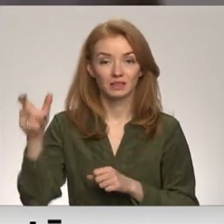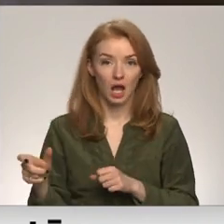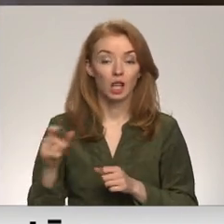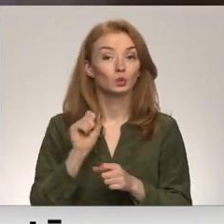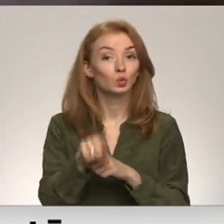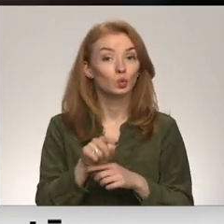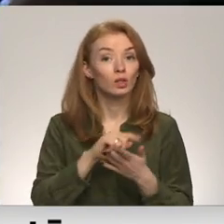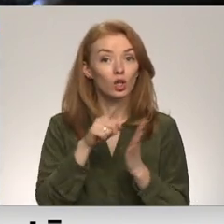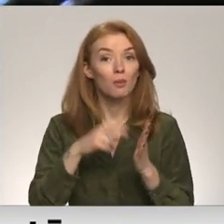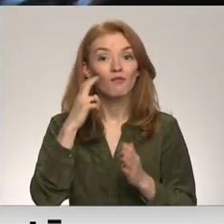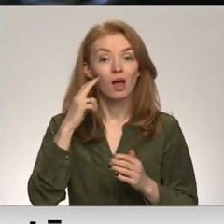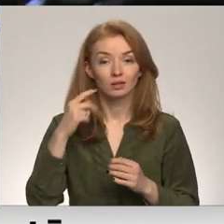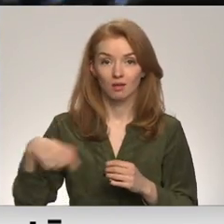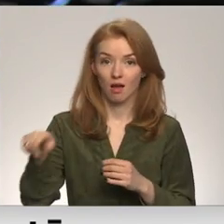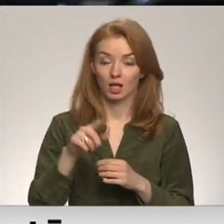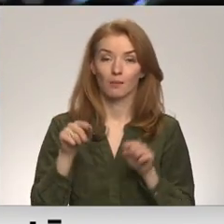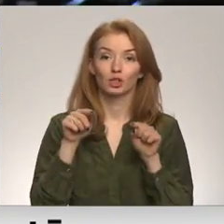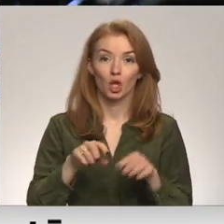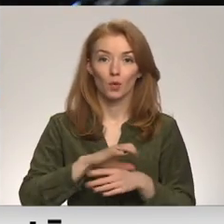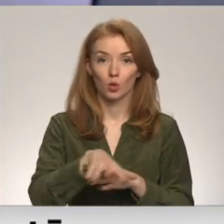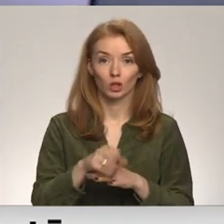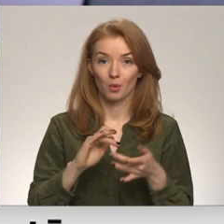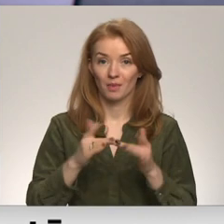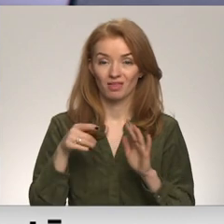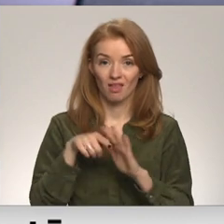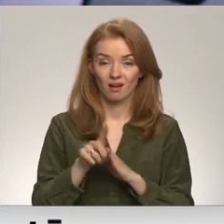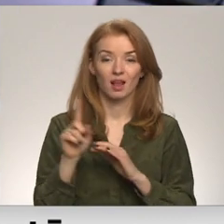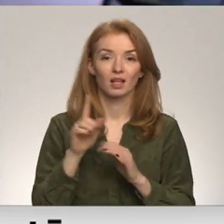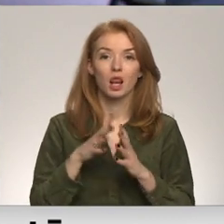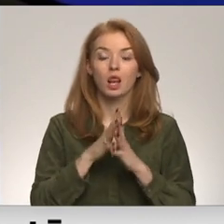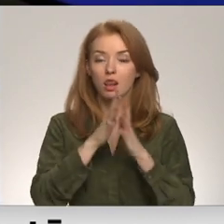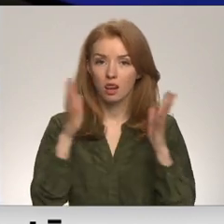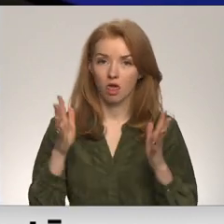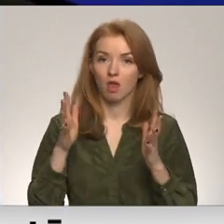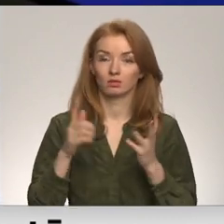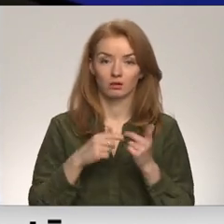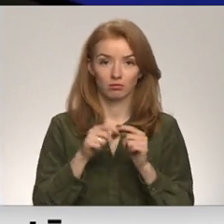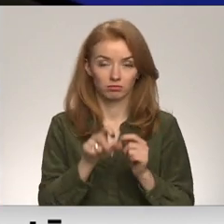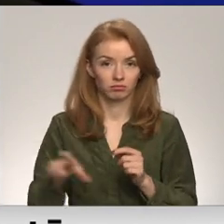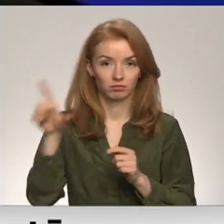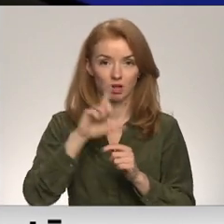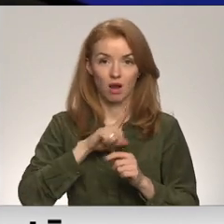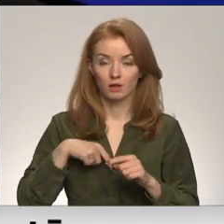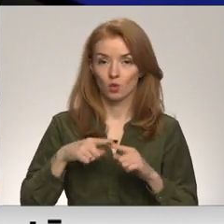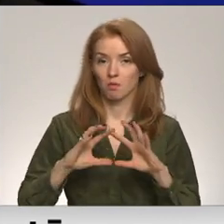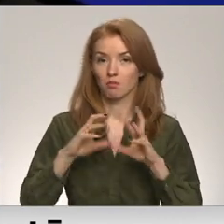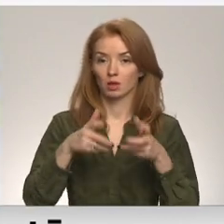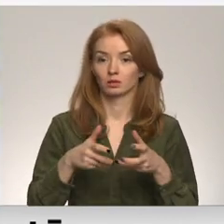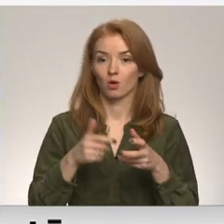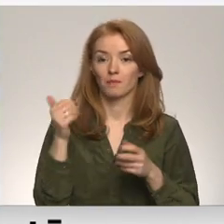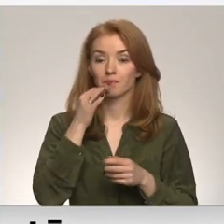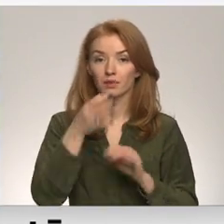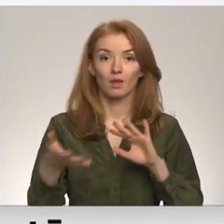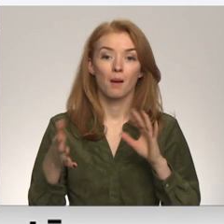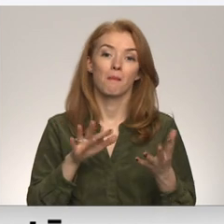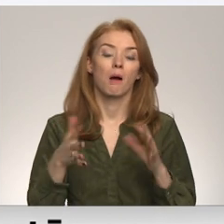vecākiem. Seksuāla rakstura noziegumiem internetā ir augšupejoša tendence visā pasaulē un Latvija nav izņēmums. Apmēram